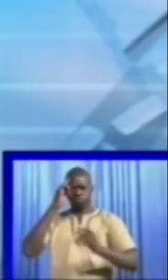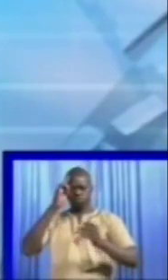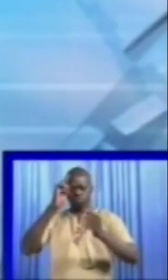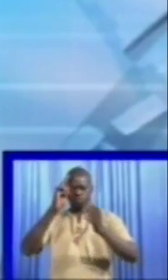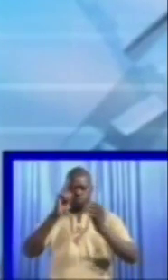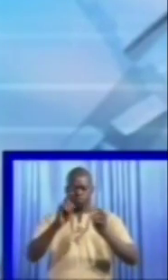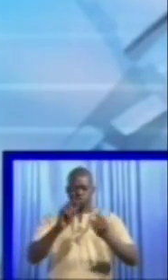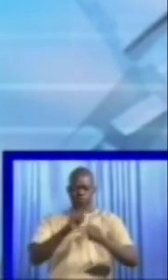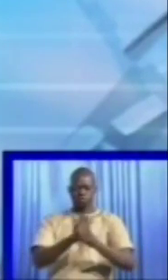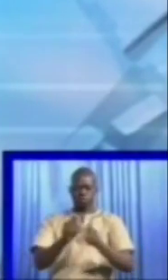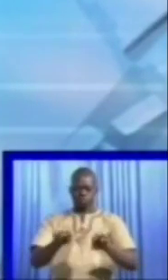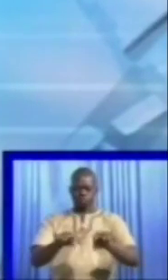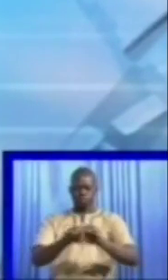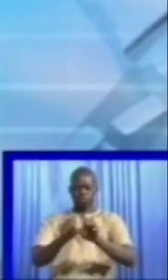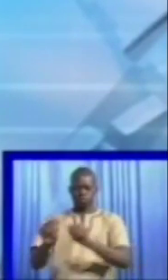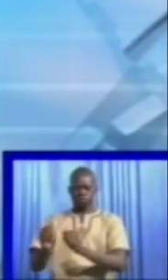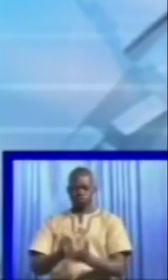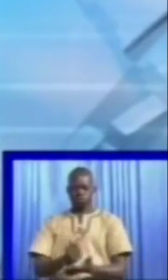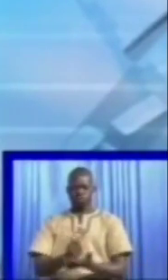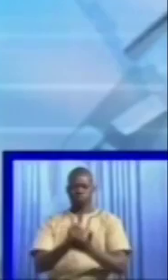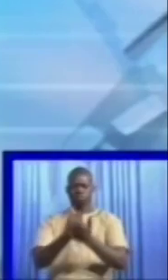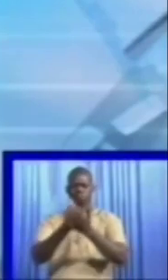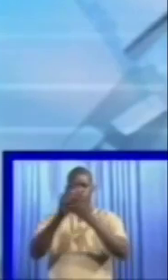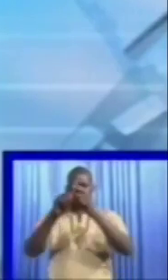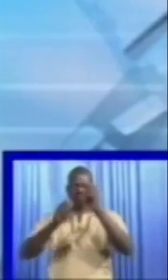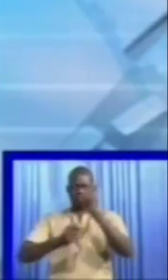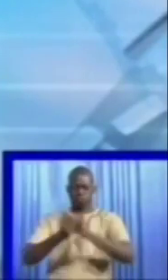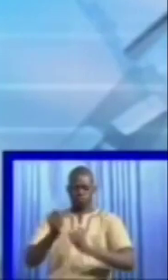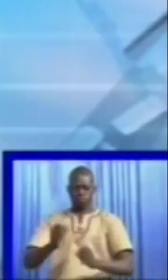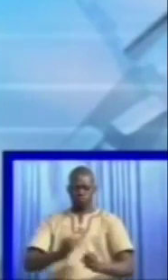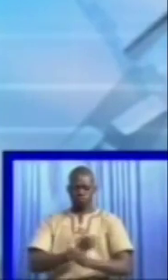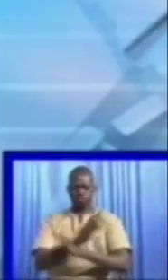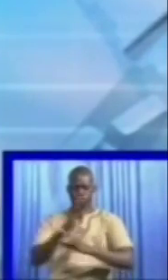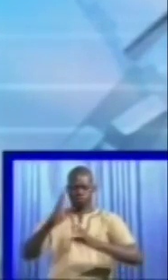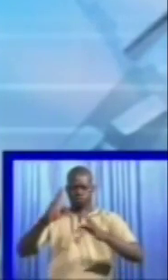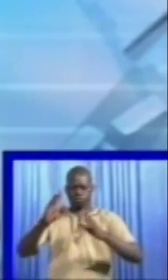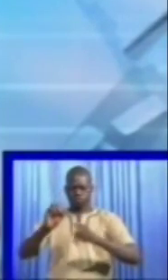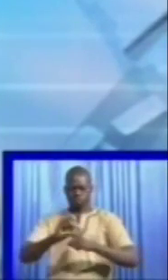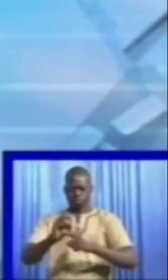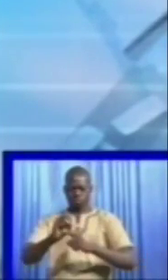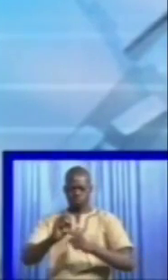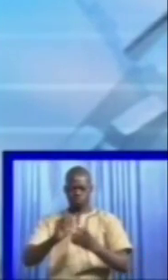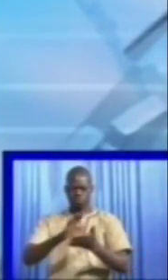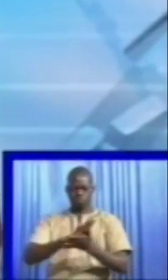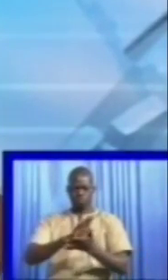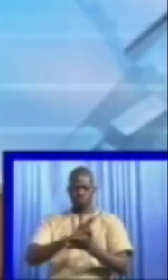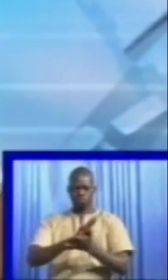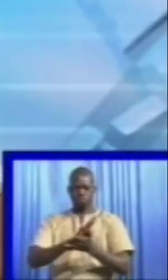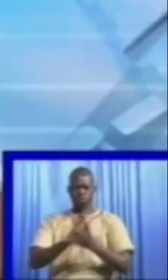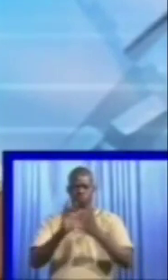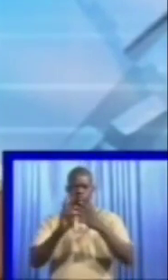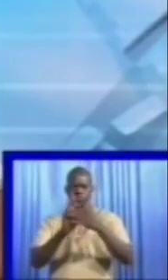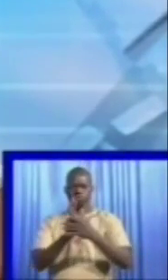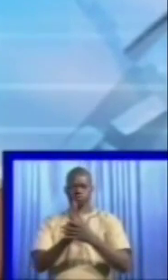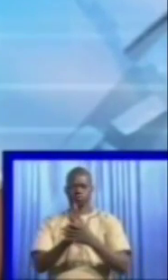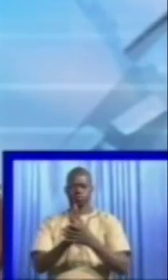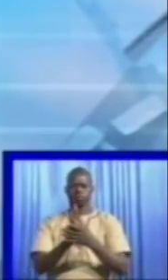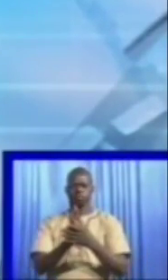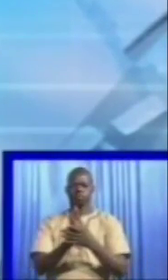d'action, des actions devant aider à plus d'efficience dans le traitement des dossiers contentieux. Claudine Bikaba pour les